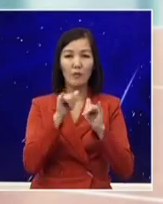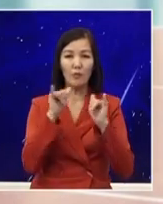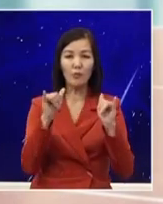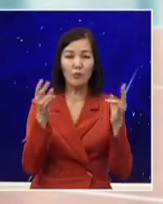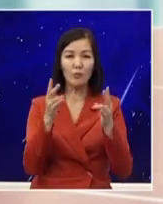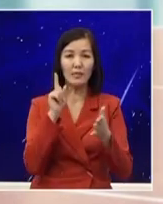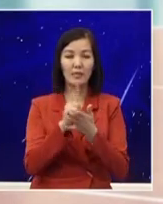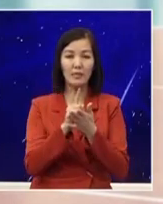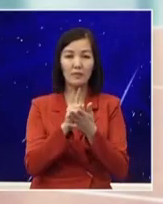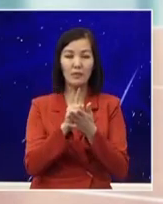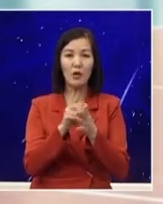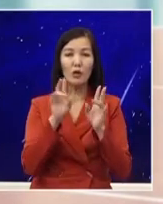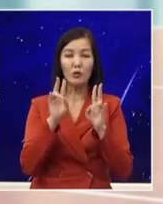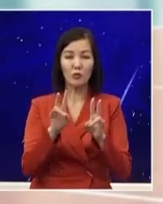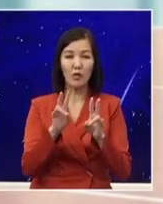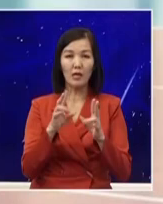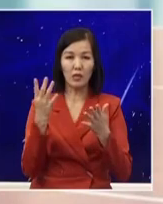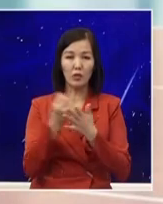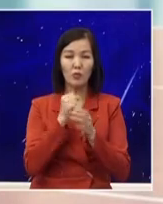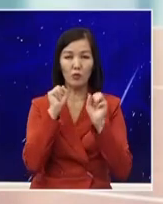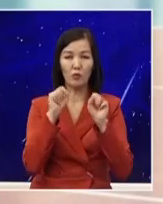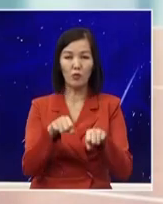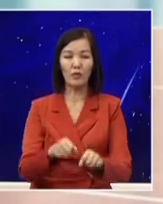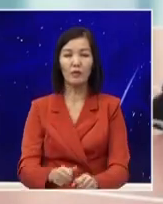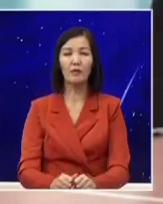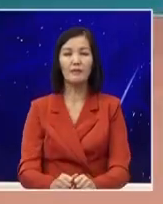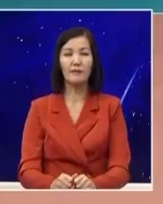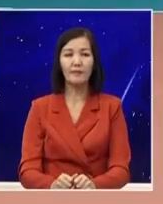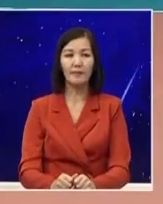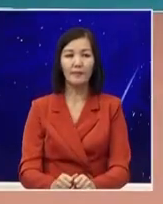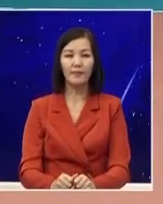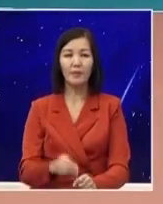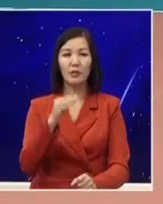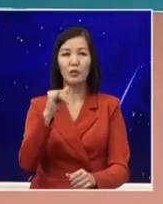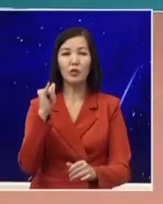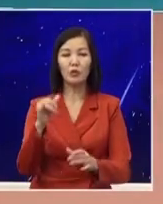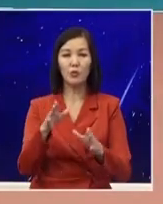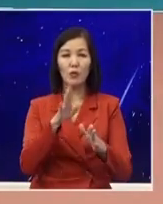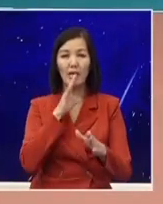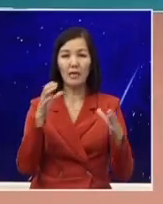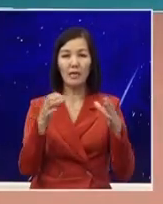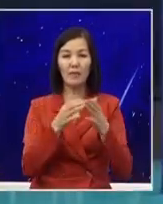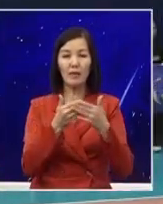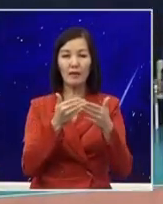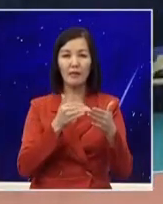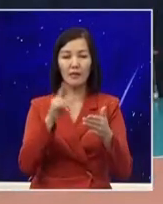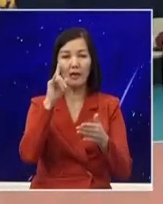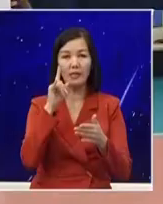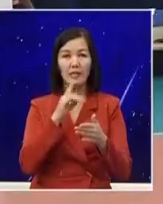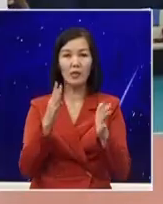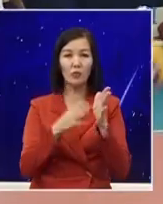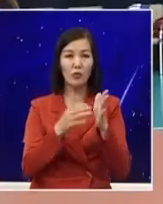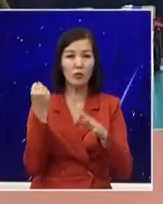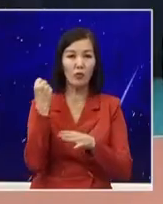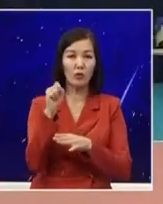арттыруға тиіспіз. Сонда ғана діттеген мақсатымызға жетеміз. Жетсу әйелдер командасы бұған дейін Қазақстан кубогын 9 рет